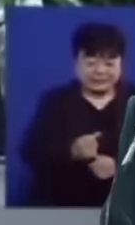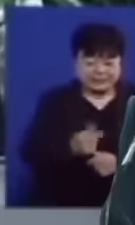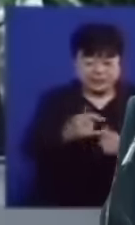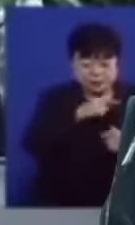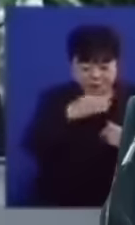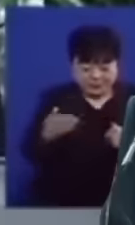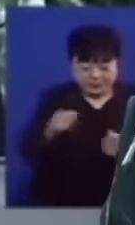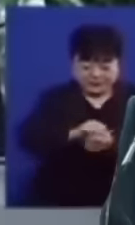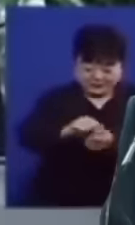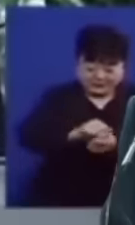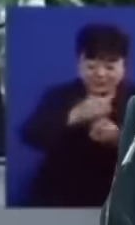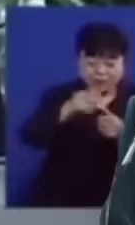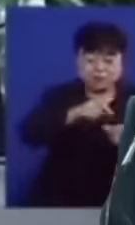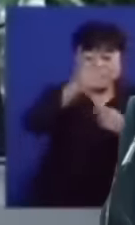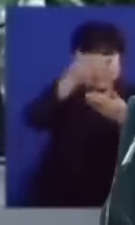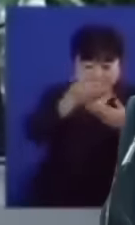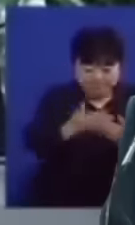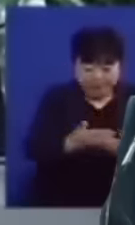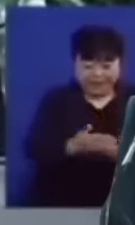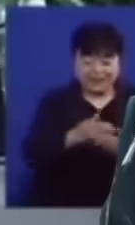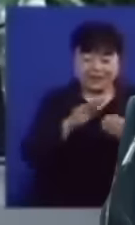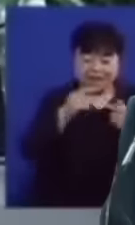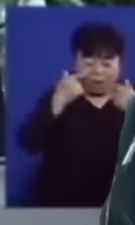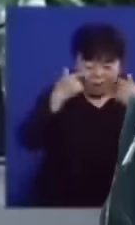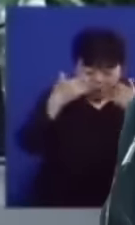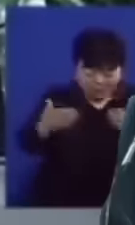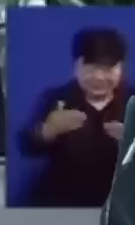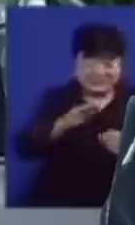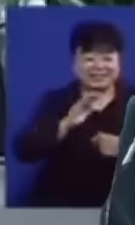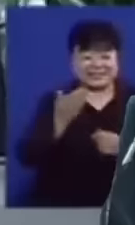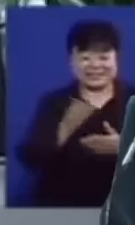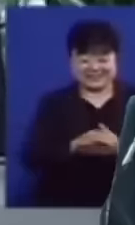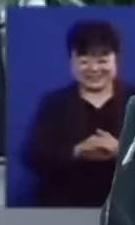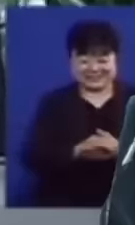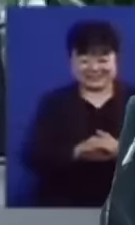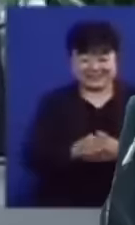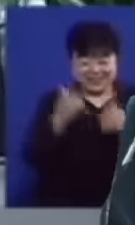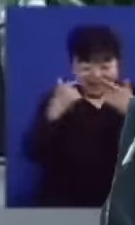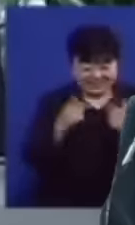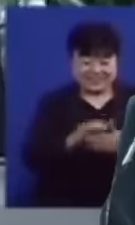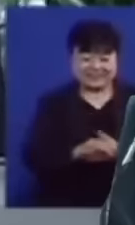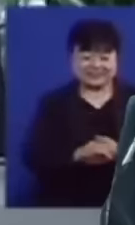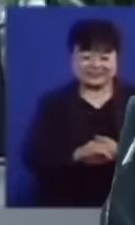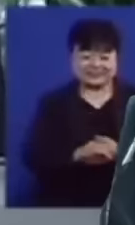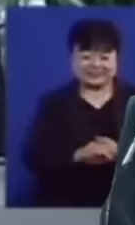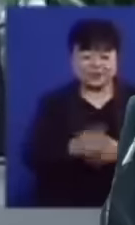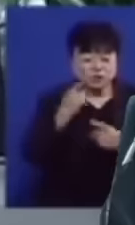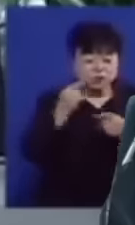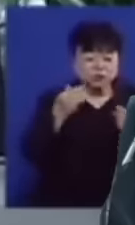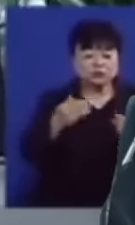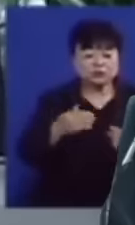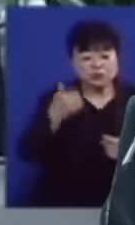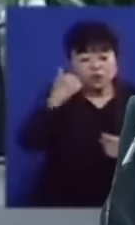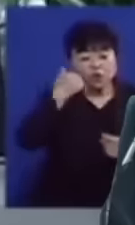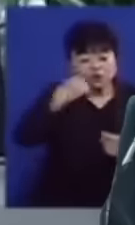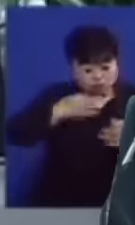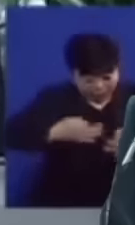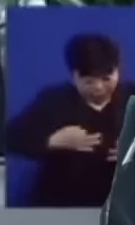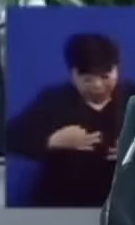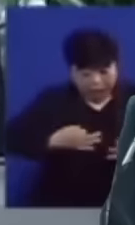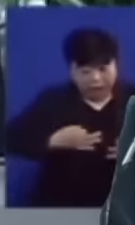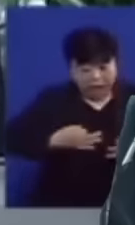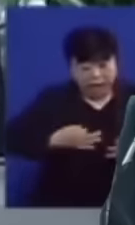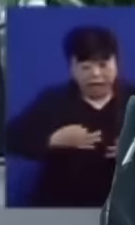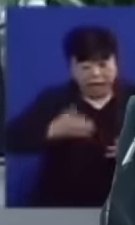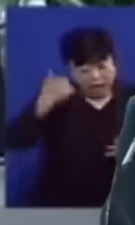씻음받아 구원받은 사람으로 나를 확실히 알게 되는 것입니다. 저는 항상 조용기 너가 누구냐?